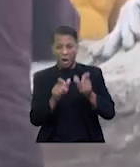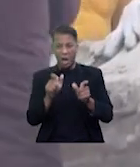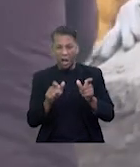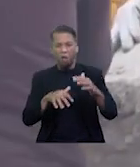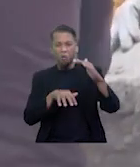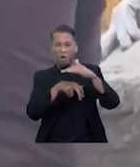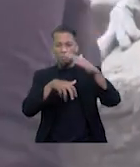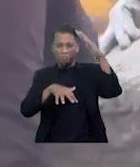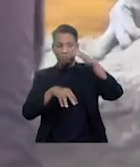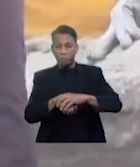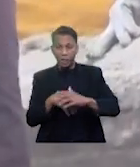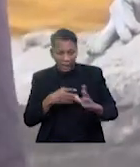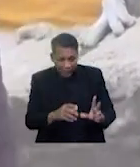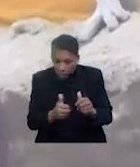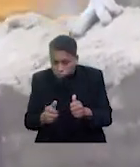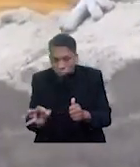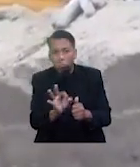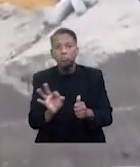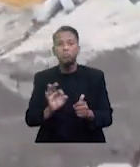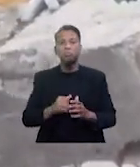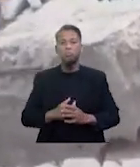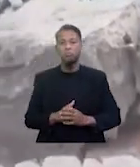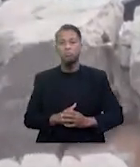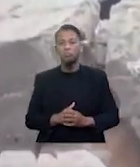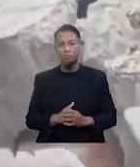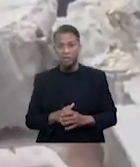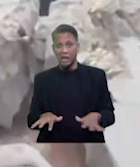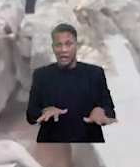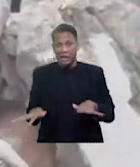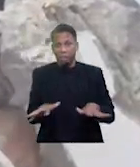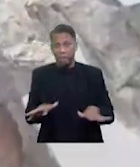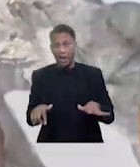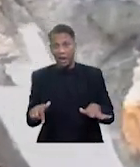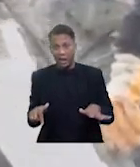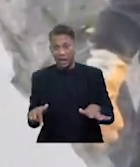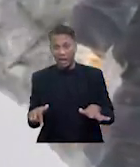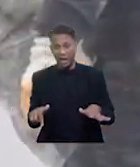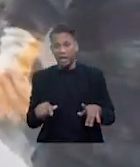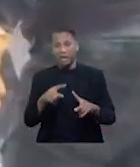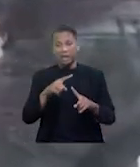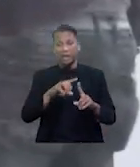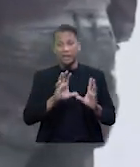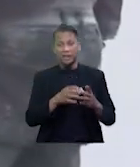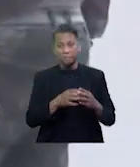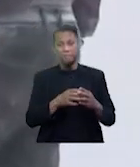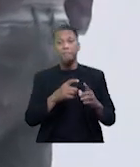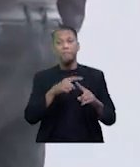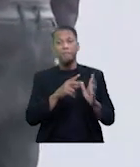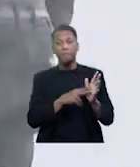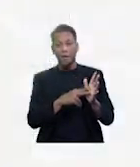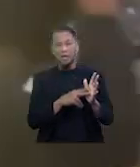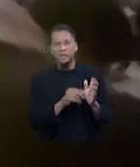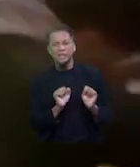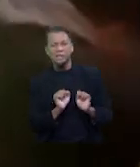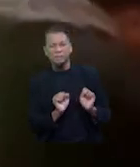belum ditemukan. Gempa ini terjadi saat wilayah Timur Tengah dilanda musim dingin dan badai salju.